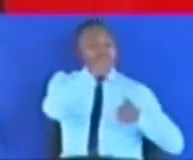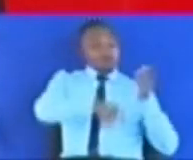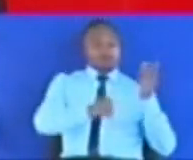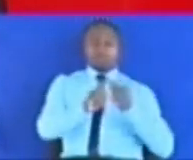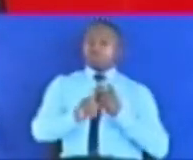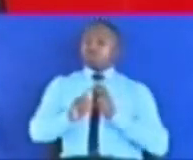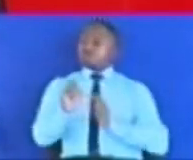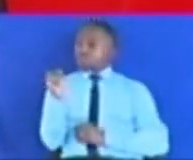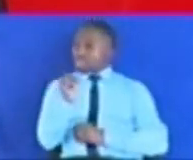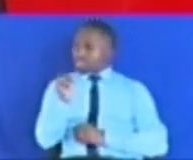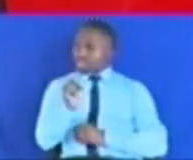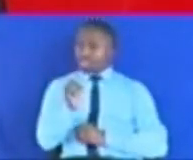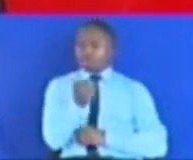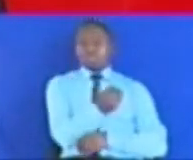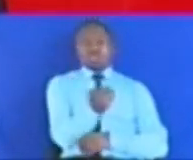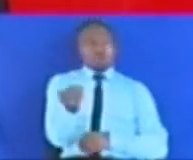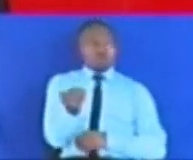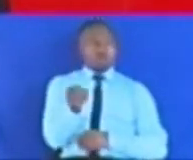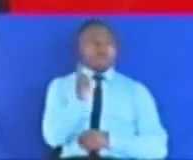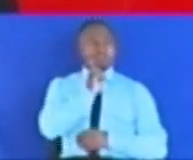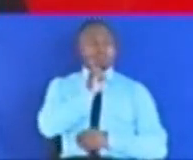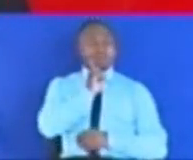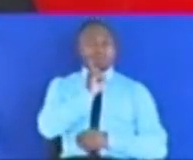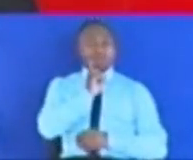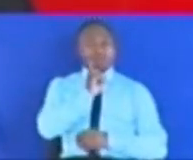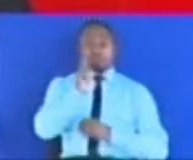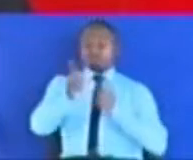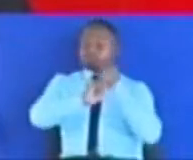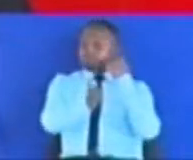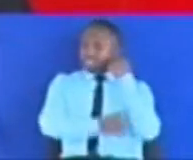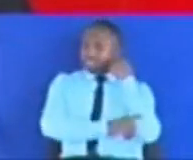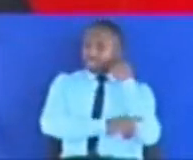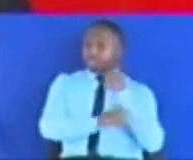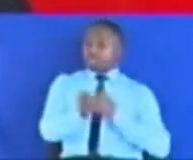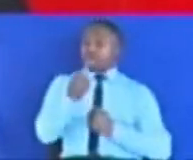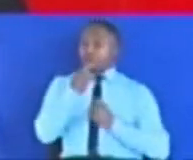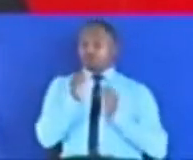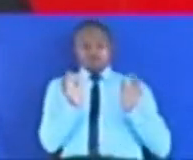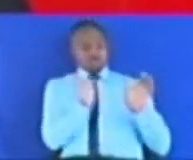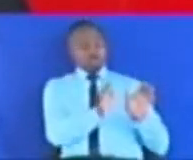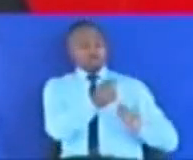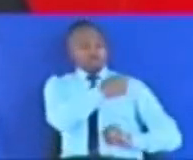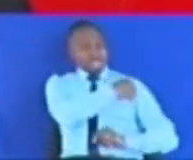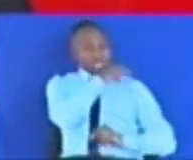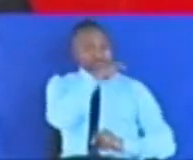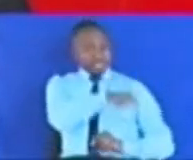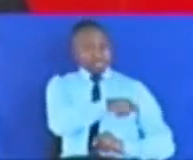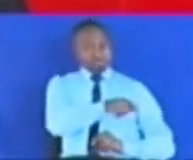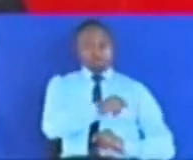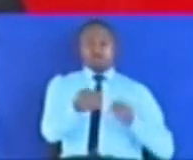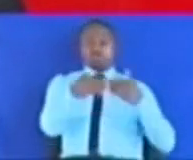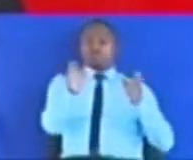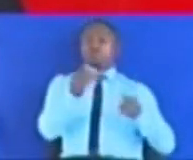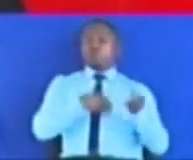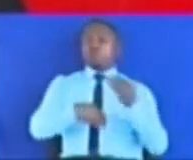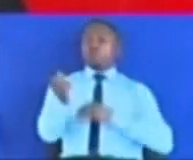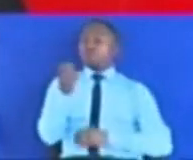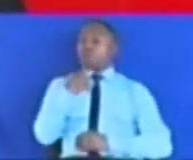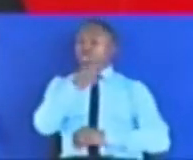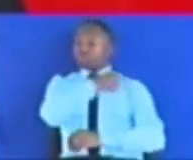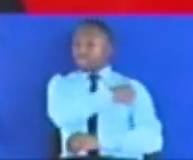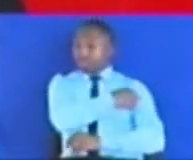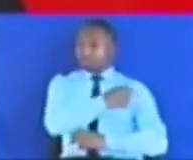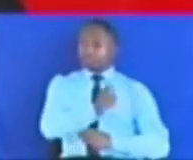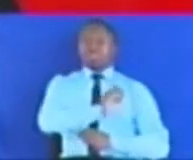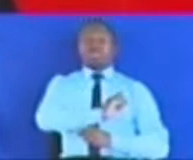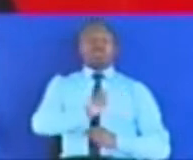wazee, watoto na mama wajawazito, zile brand ambazo tumezistore pale hospitali kwa maana tumefungua duka la dawa la hospitali,